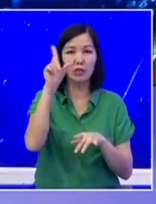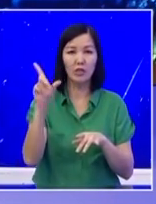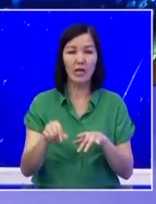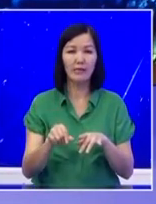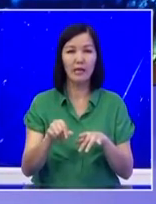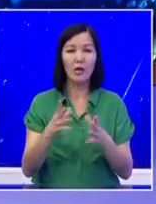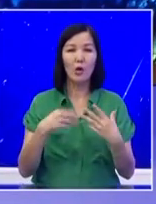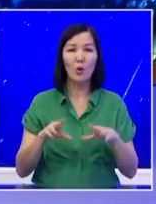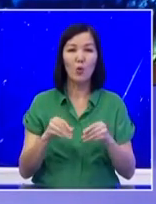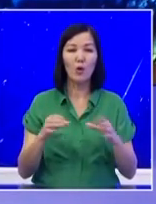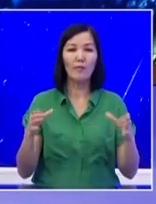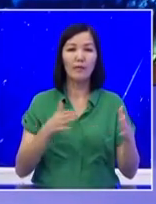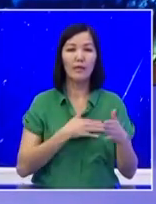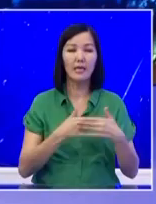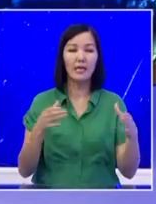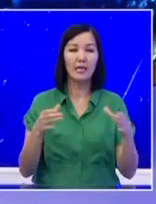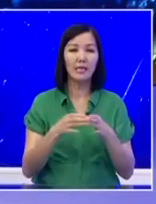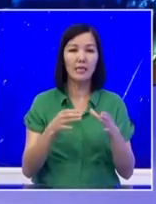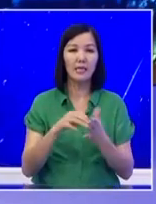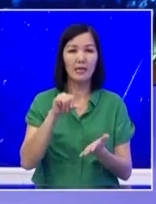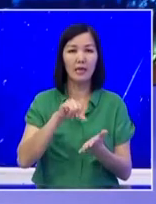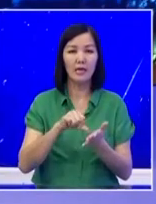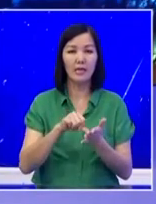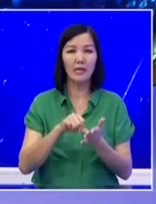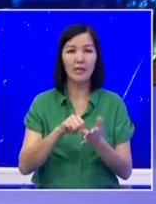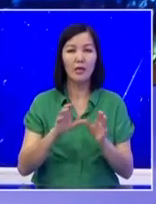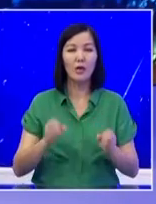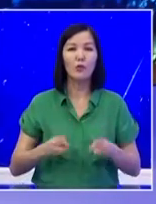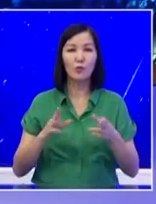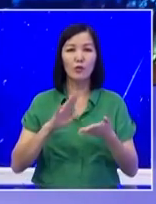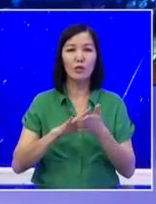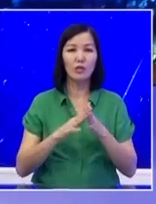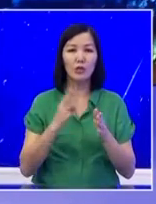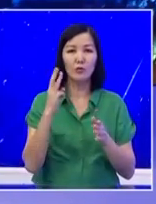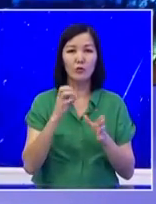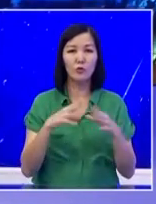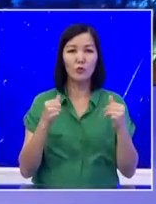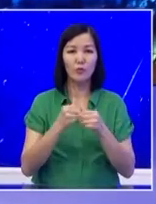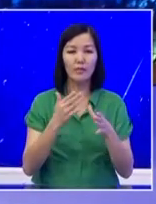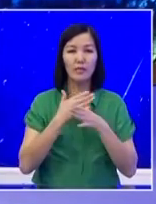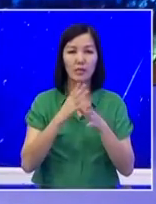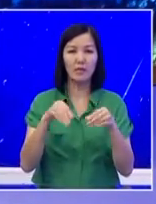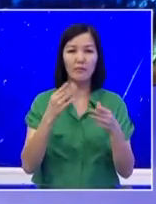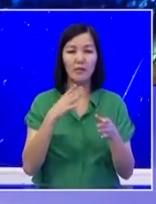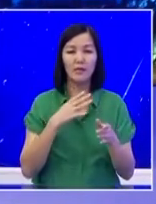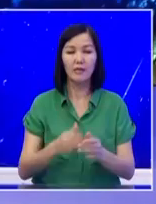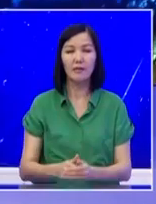қоғамының еріктілері мұрындық болды. Жалпы аталған ұйым төтенше жағдай кезінде 300-ден аса отбасыға жәрдемдескен.